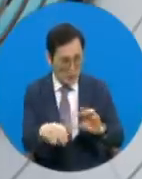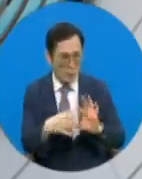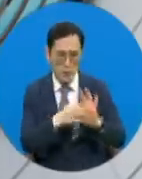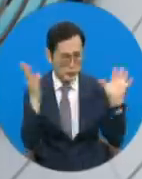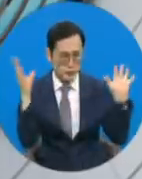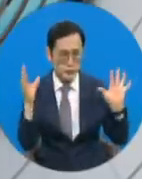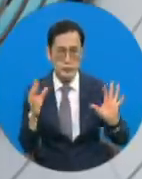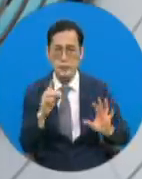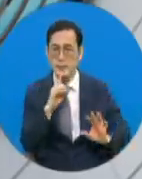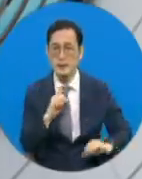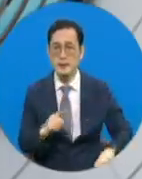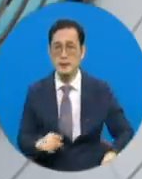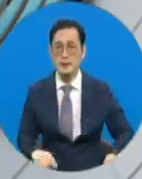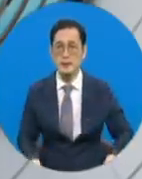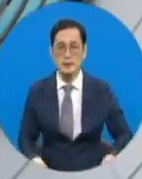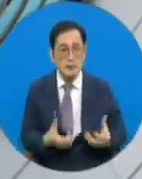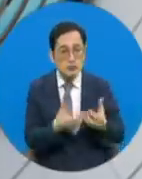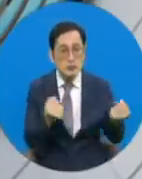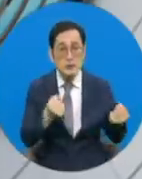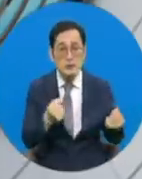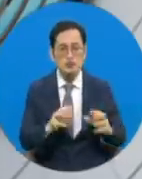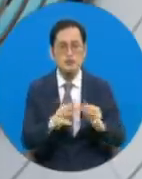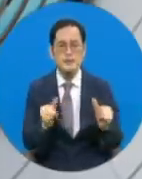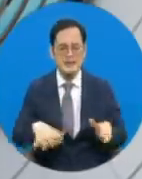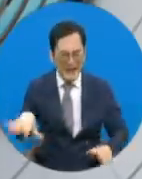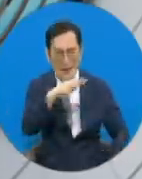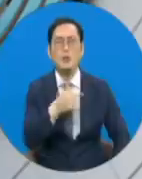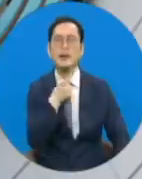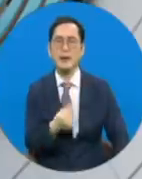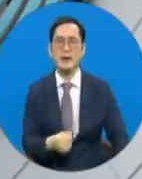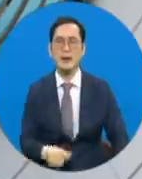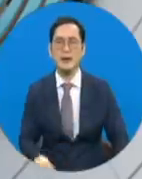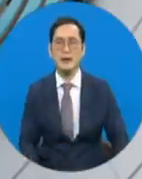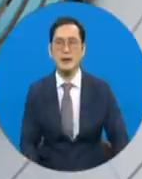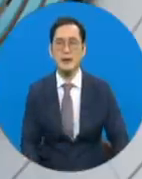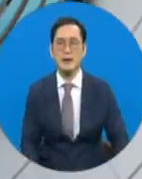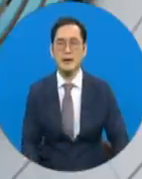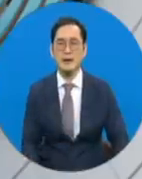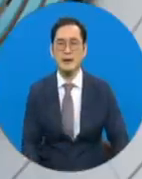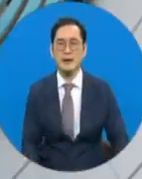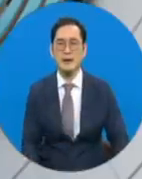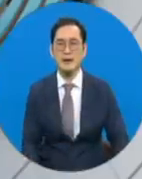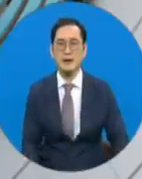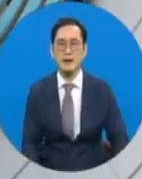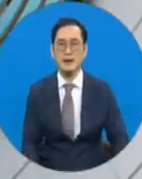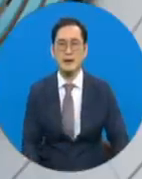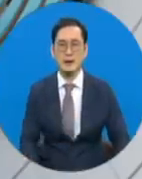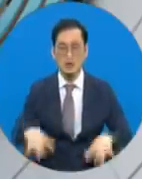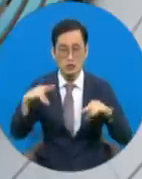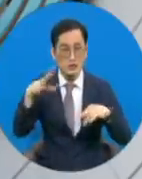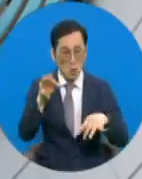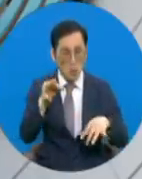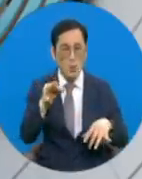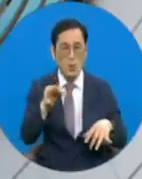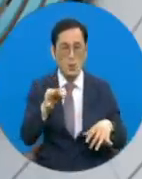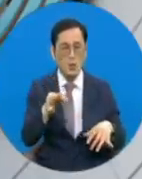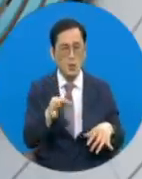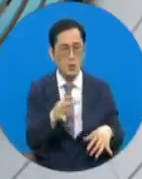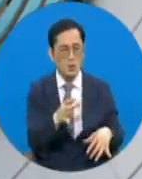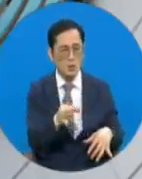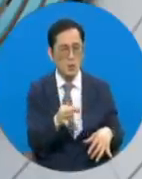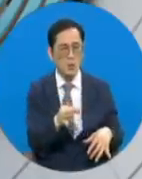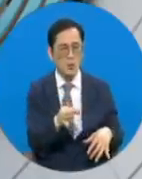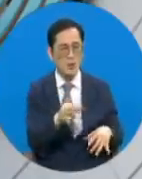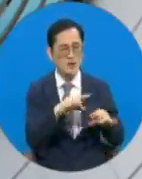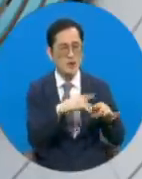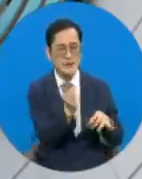분리징수라는 것은 국민이 늘 원하는 일이기 때문에 이어갈 것이라는 게 대통령실의 입장입니다. 김병민